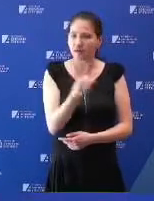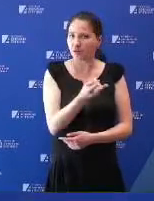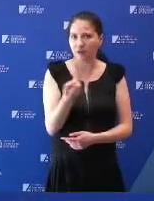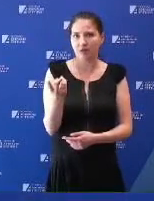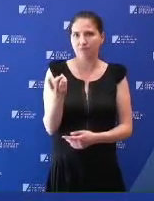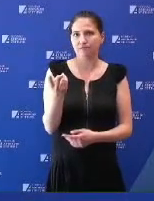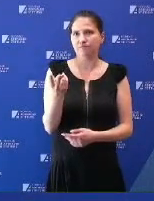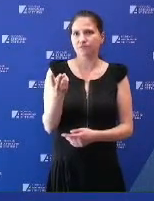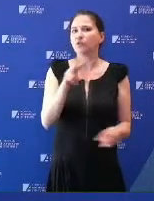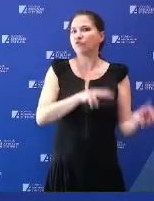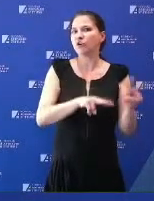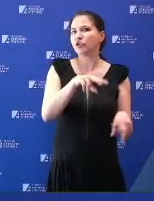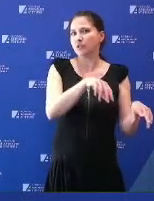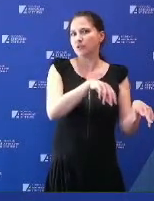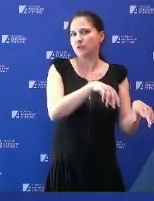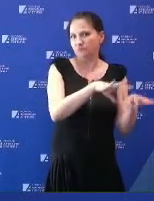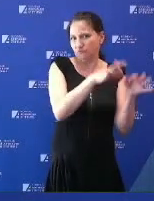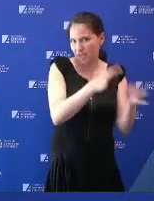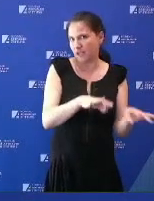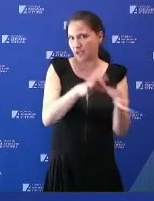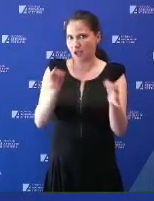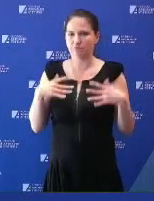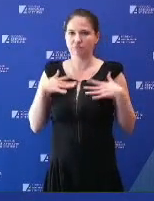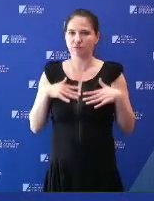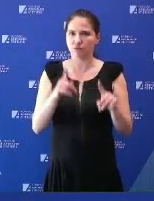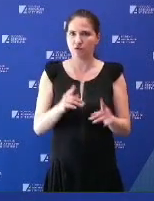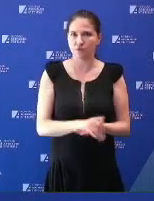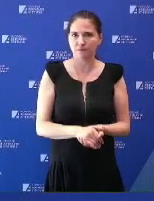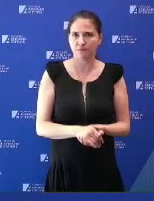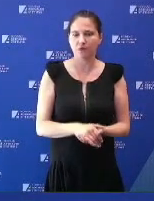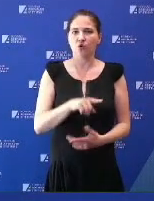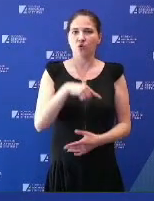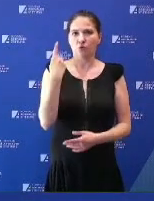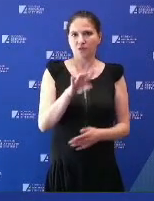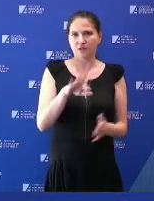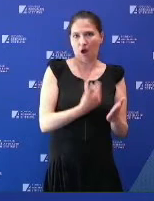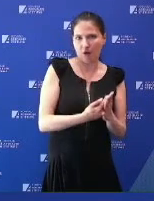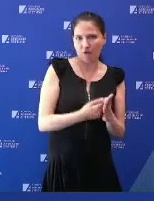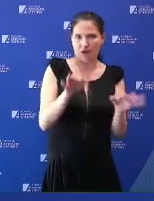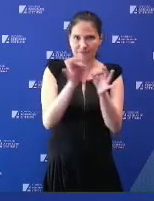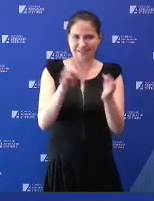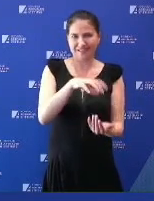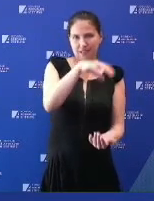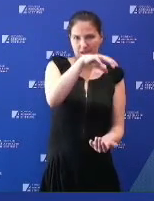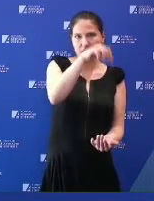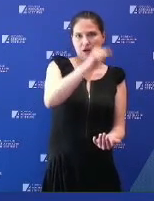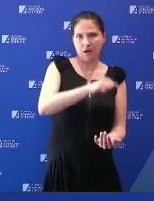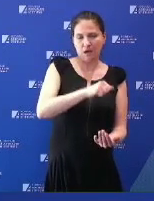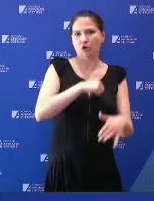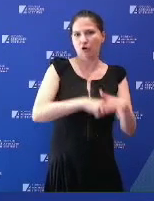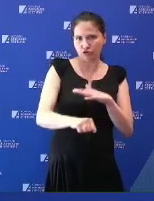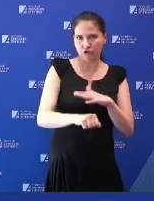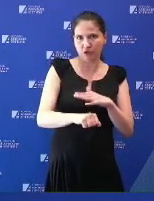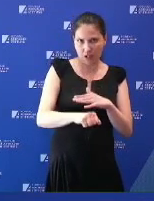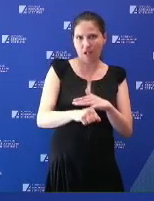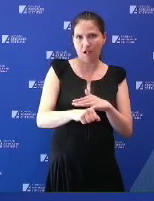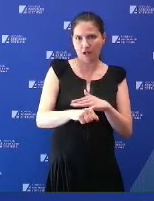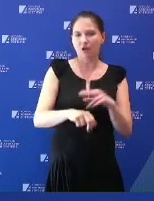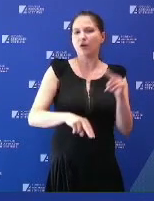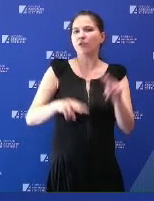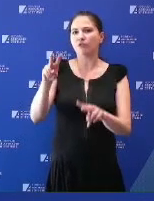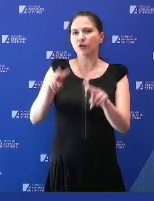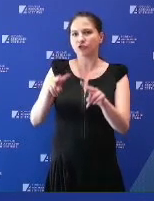entsprechende Skills erfordern. Unser Task Skill Stack kann auch schnell mehrere Übergangswege von den von Disruption betroffenen Sektoren